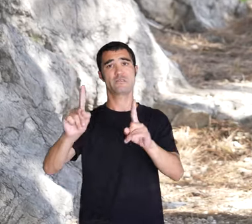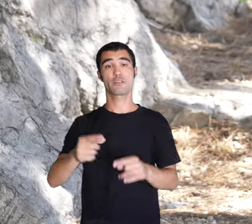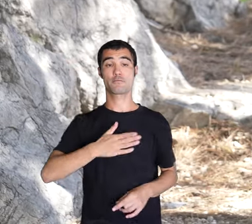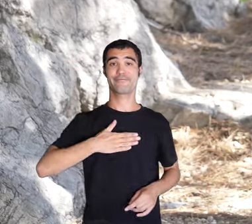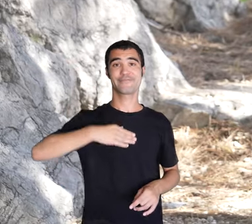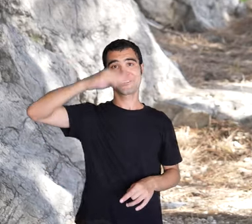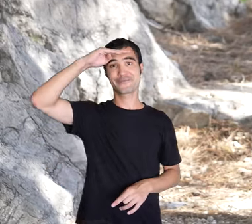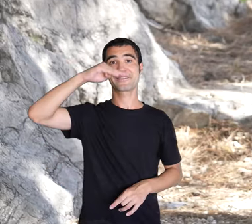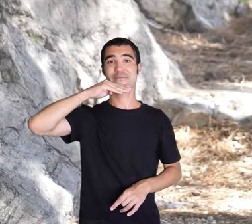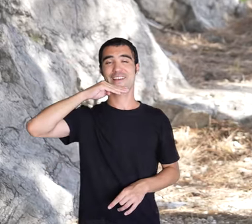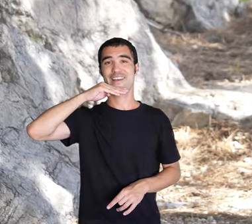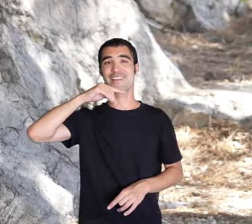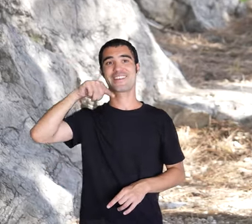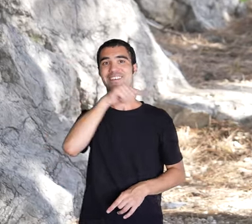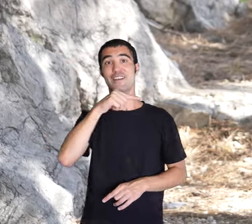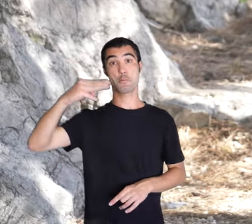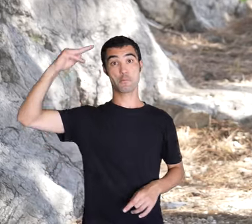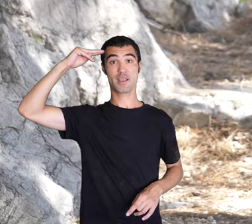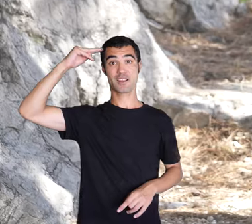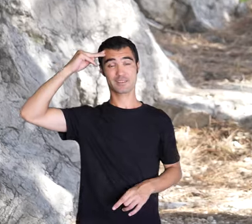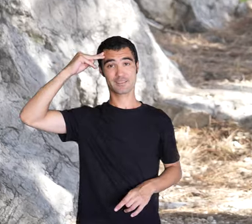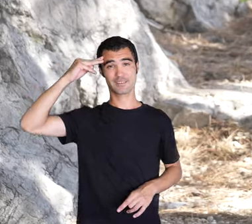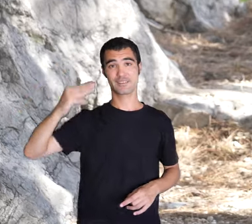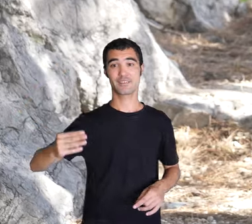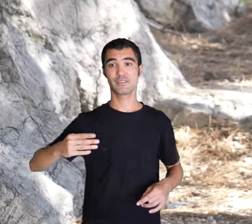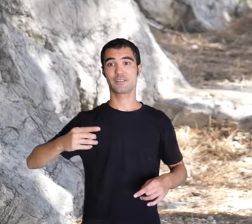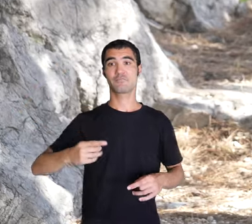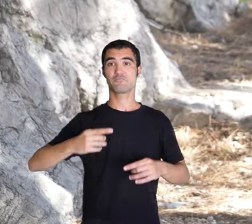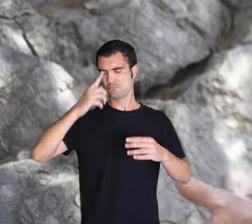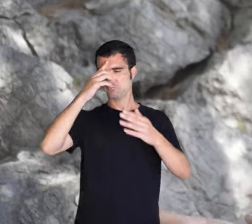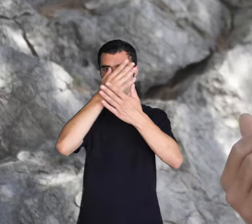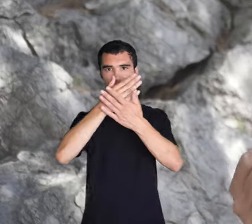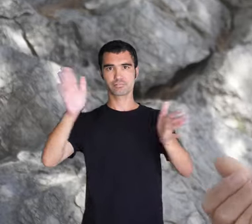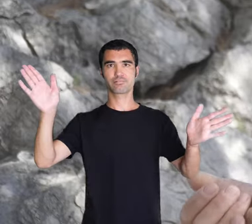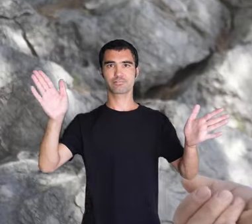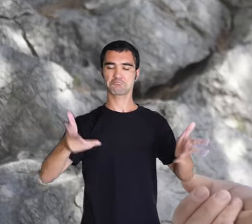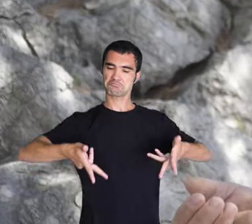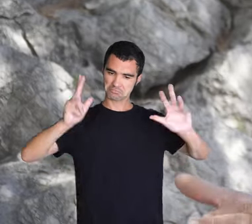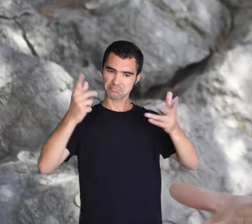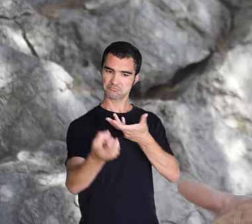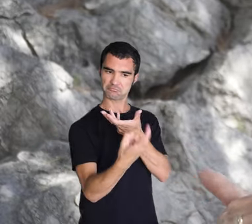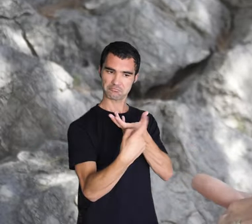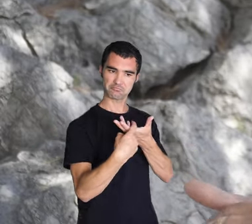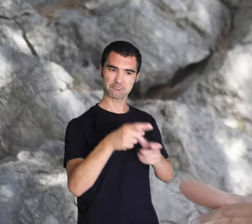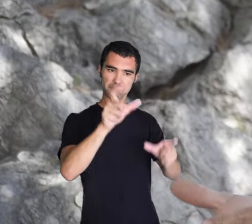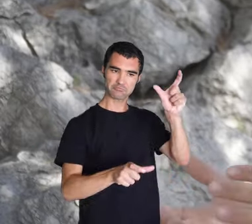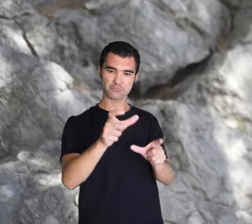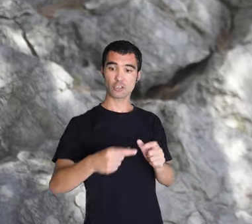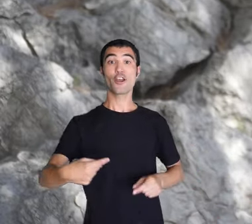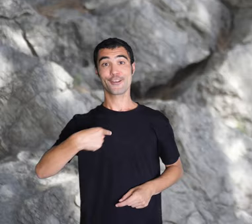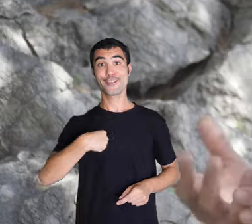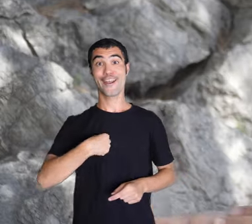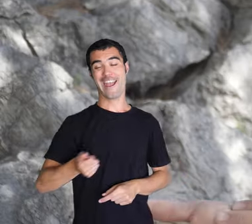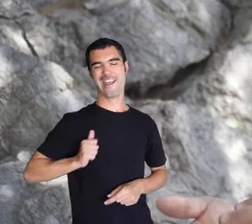Mon pare, com a patró, que és obert, adu gent, i jo com a obert perquè